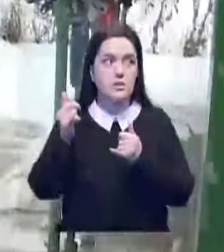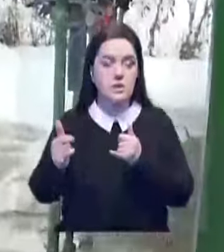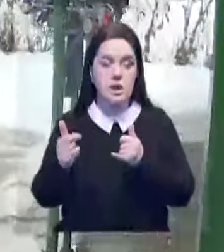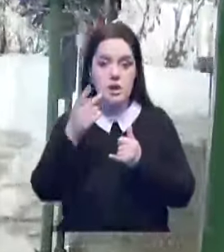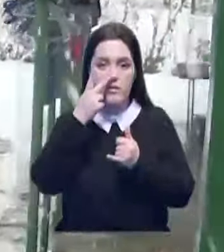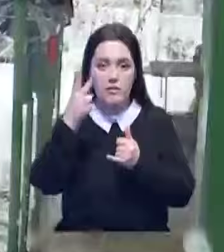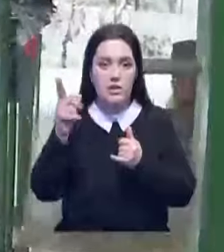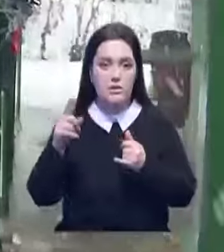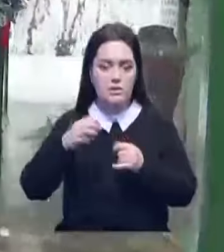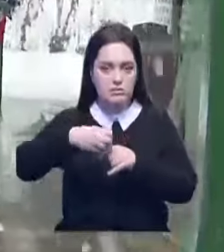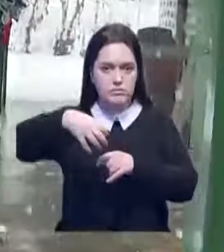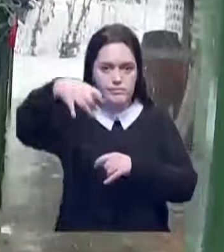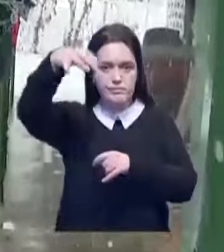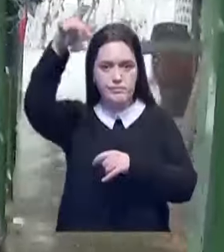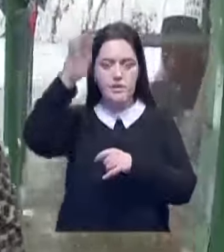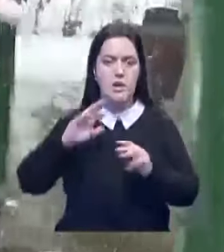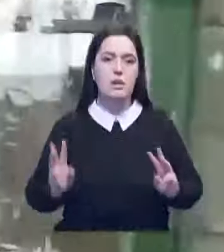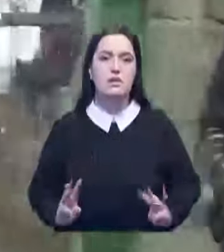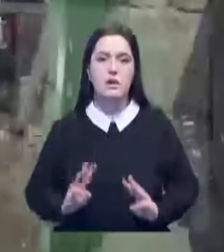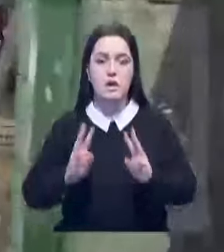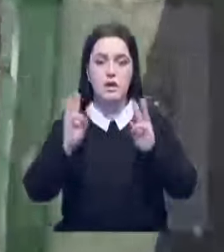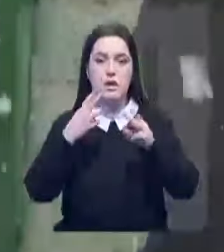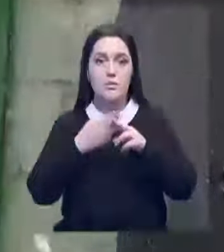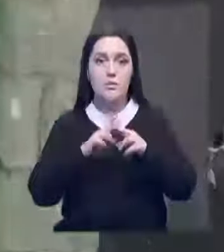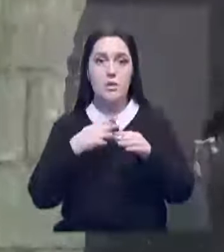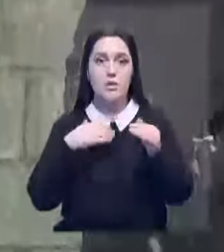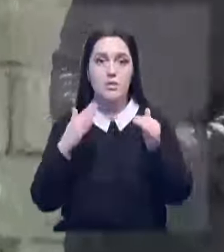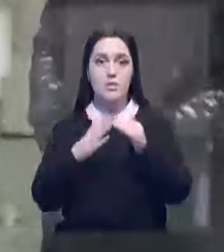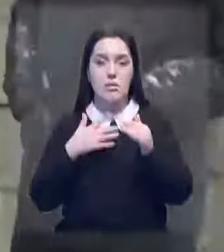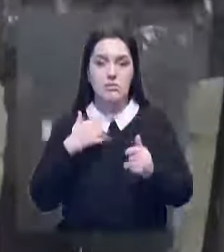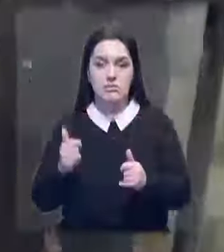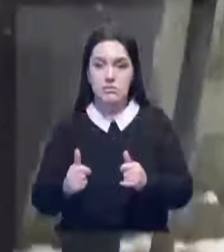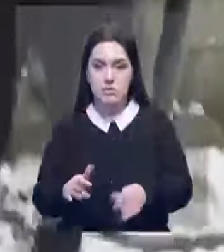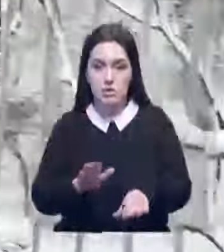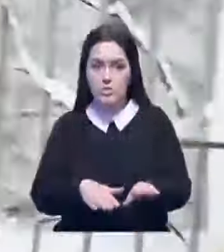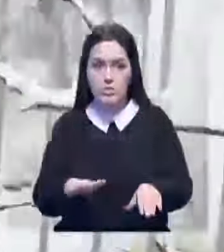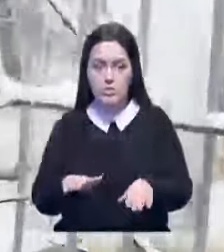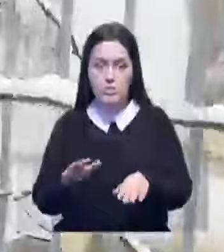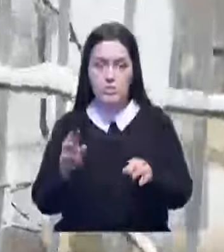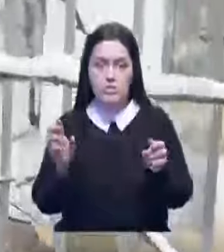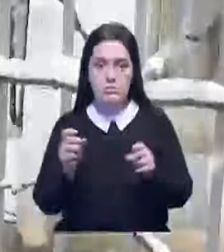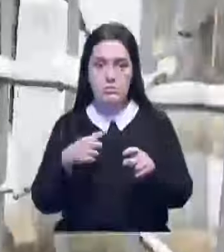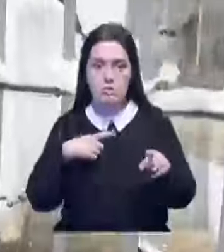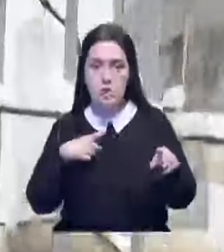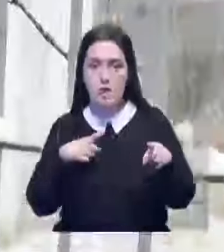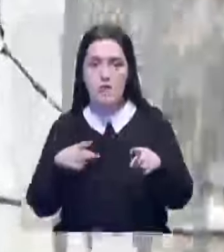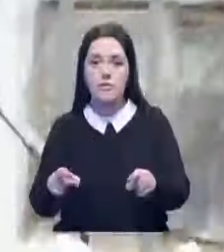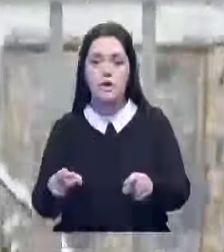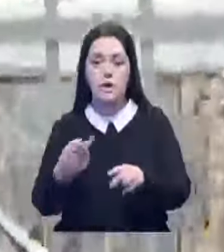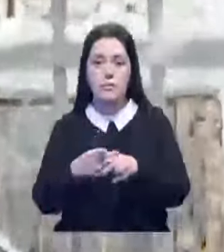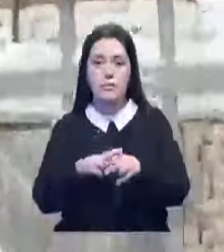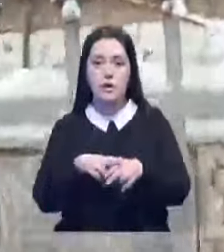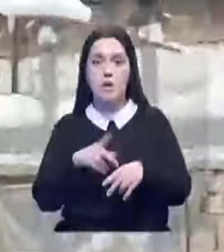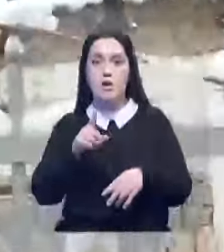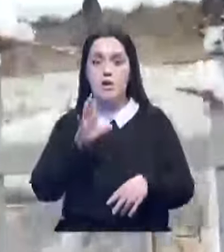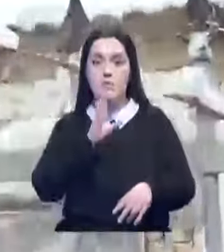дым и горит он. Прям. Все, я как раз дома босиком была, выбегаю. Не все герои носят